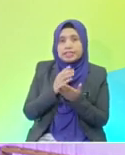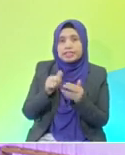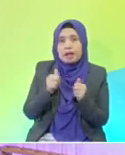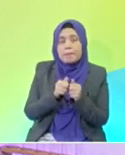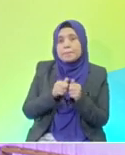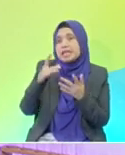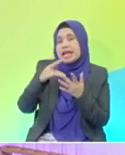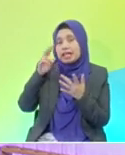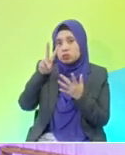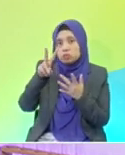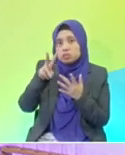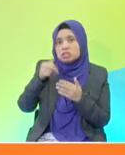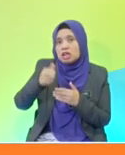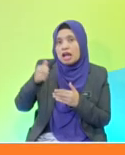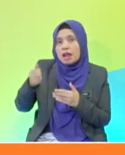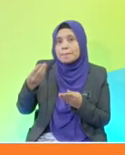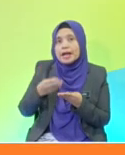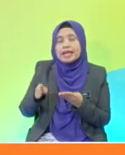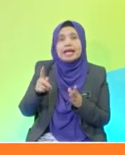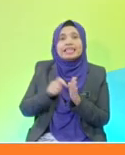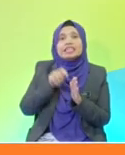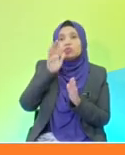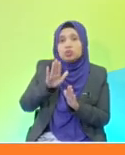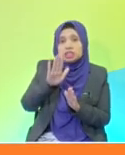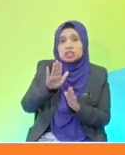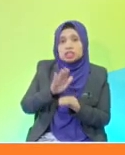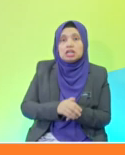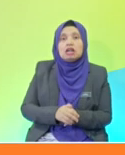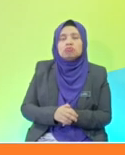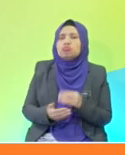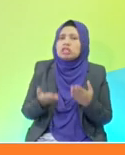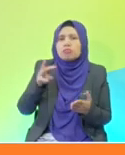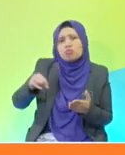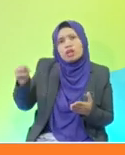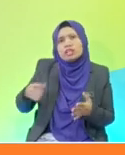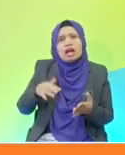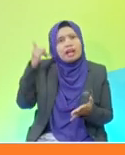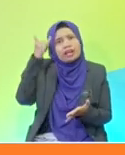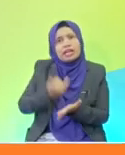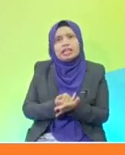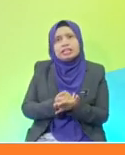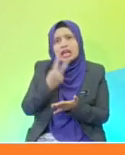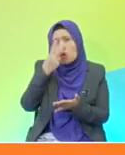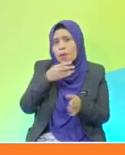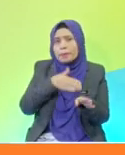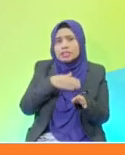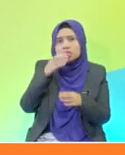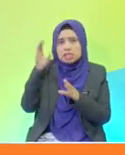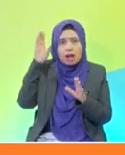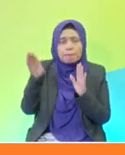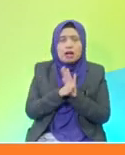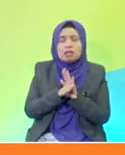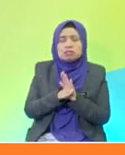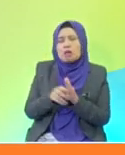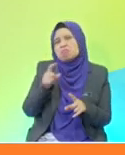yang kedua alat bayaran tertunda mungkin berdasarkan gambar adalah tidak tepat